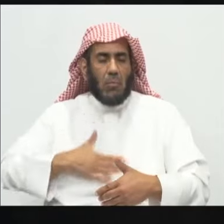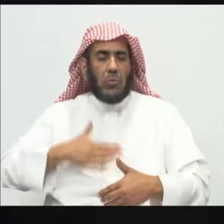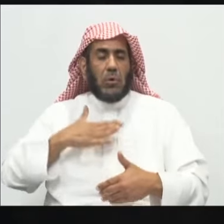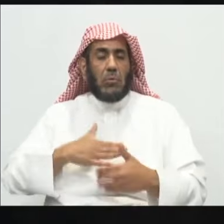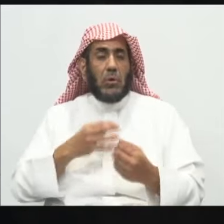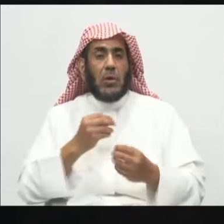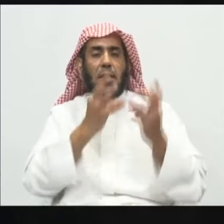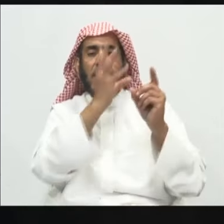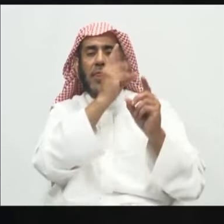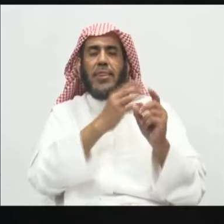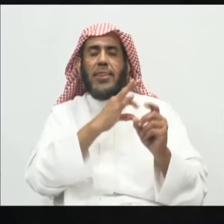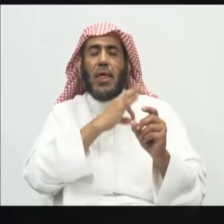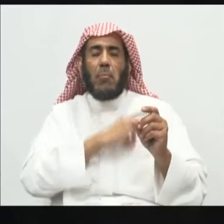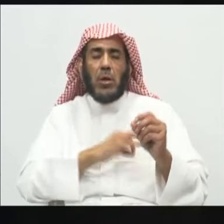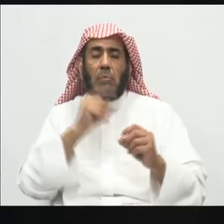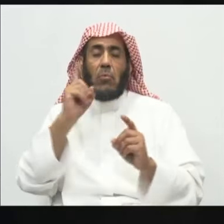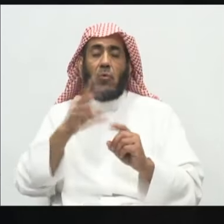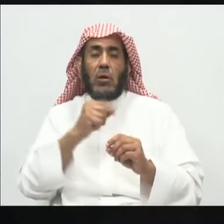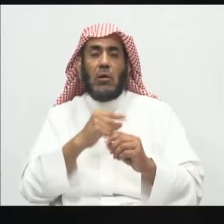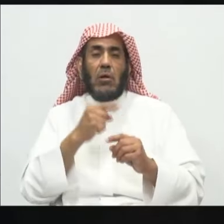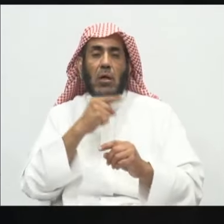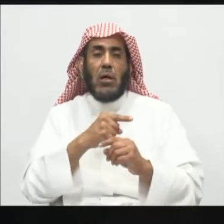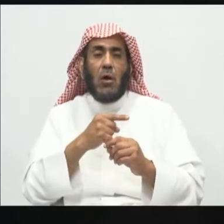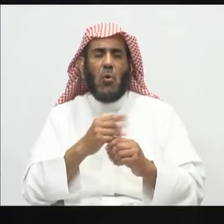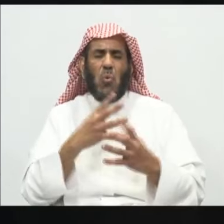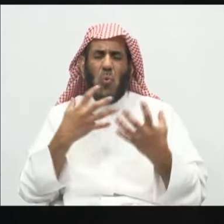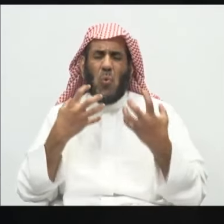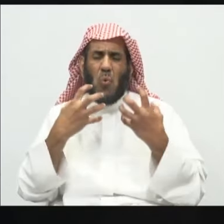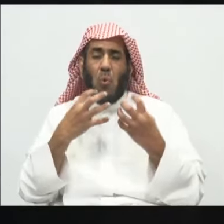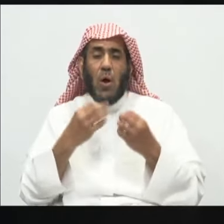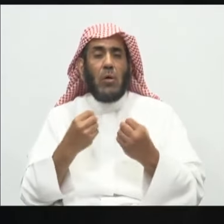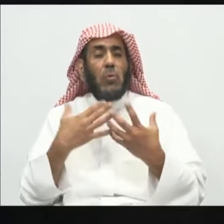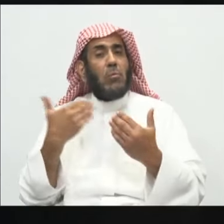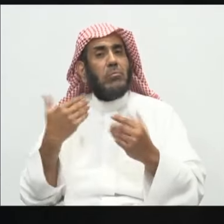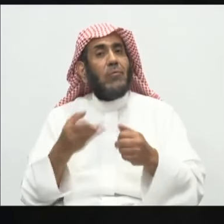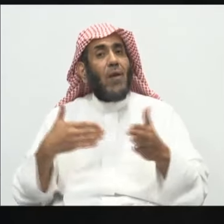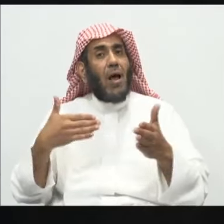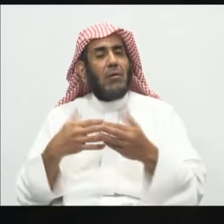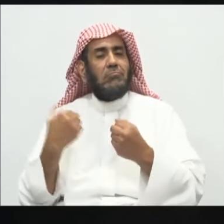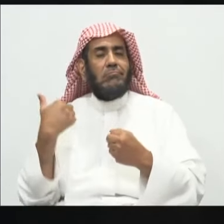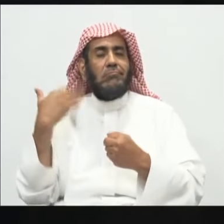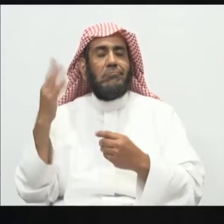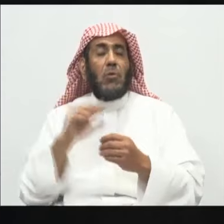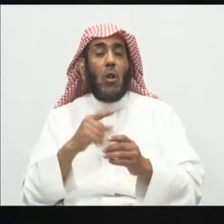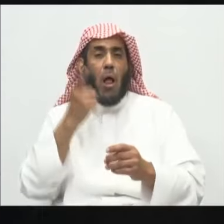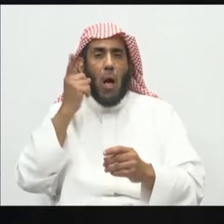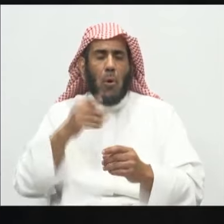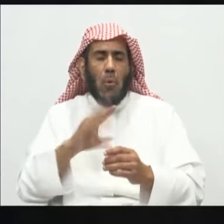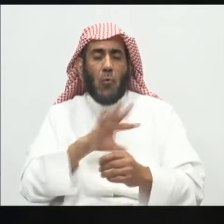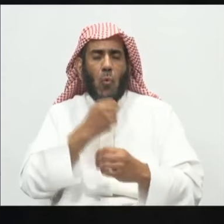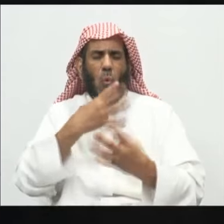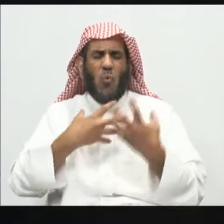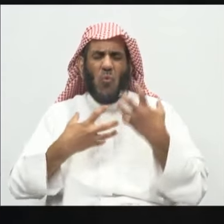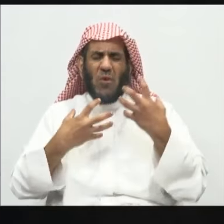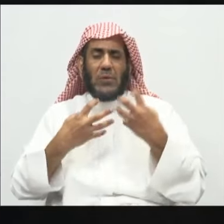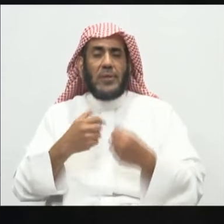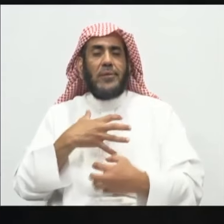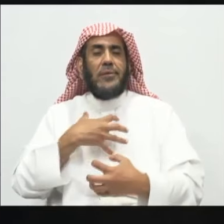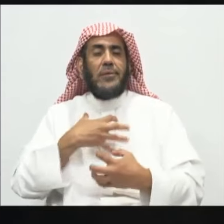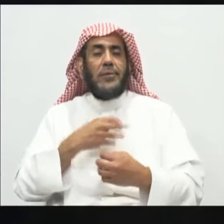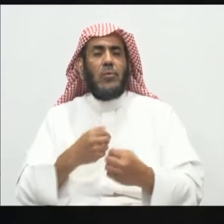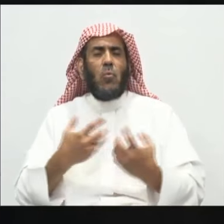ثمره الامر بالمعروف والنهي عن المنكر قد تكون هذه المشقه وهذا الابتلاء الذي الذي ياتي يكون امر معروف وينكر فيه مشقه على النفس